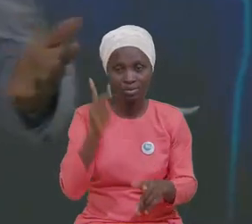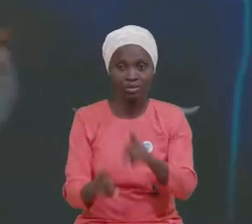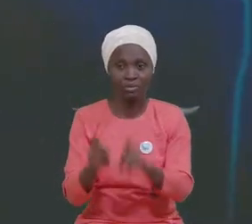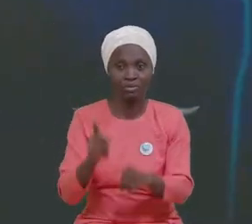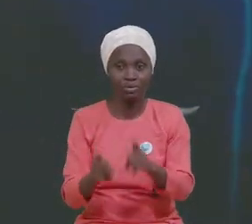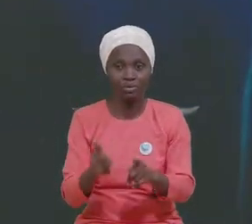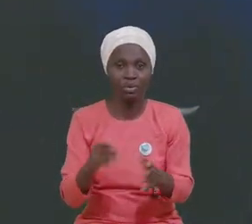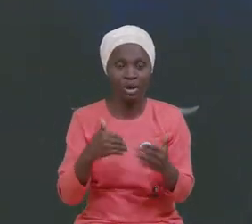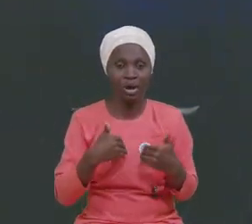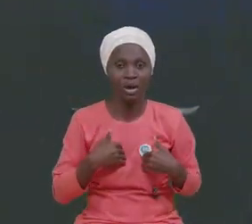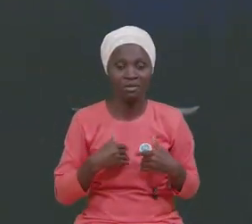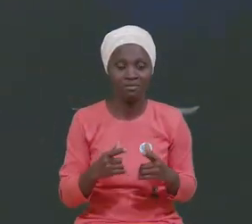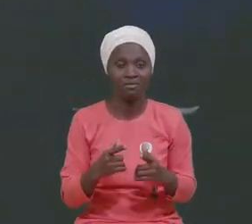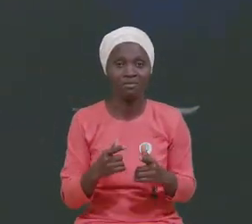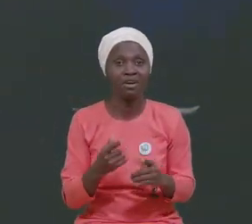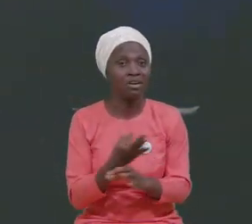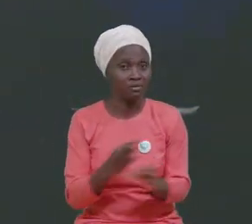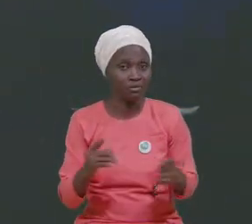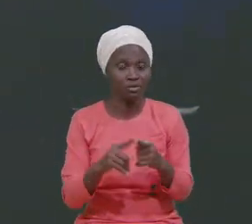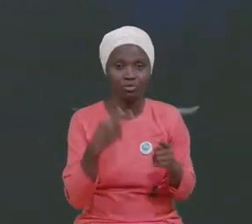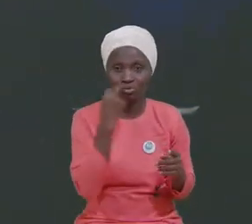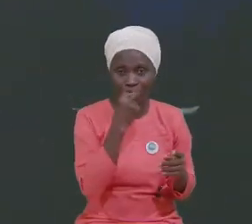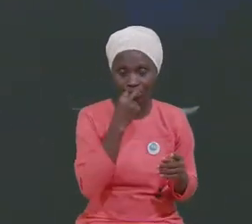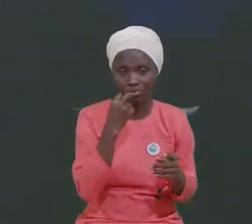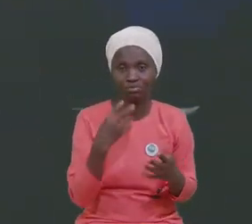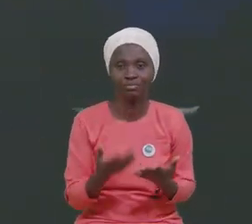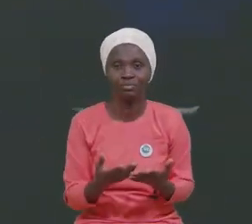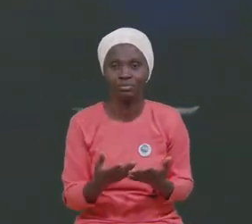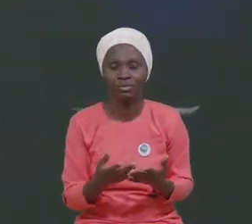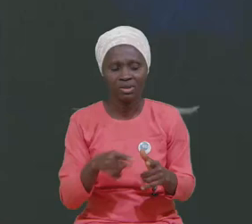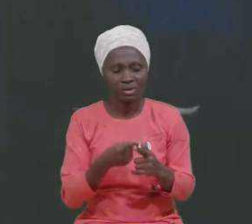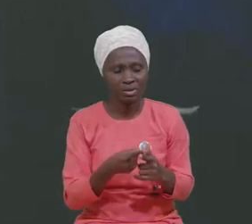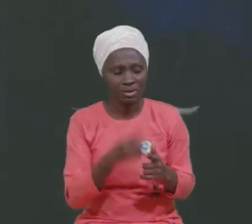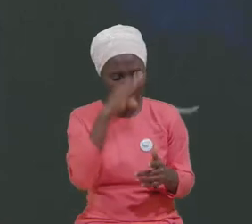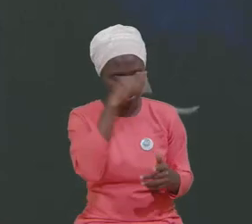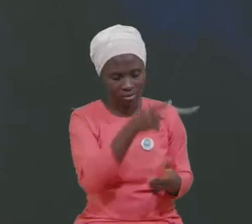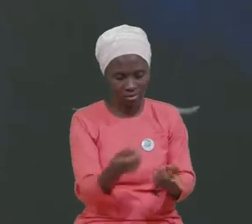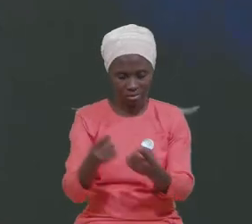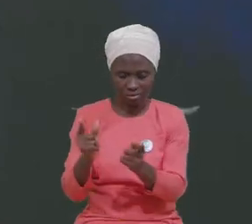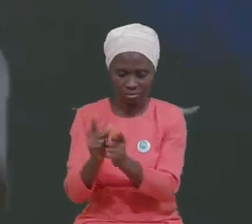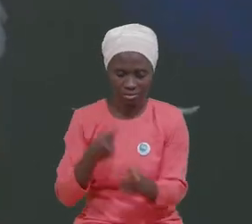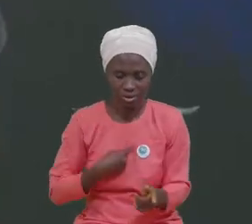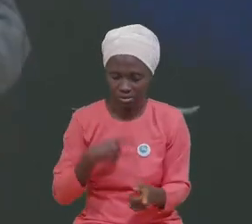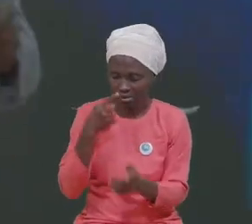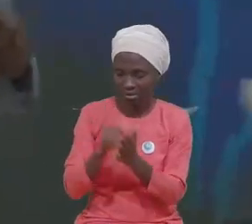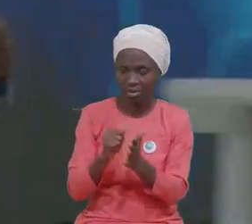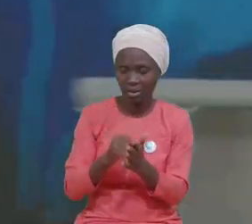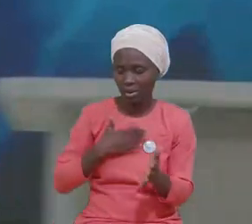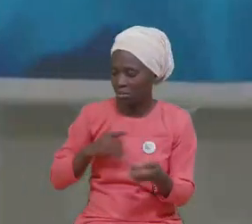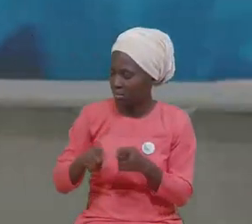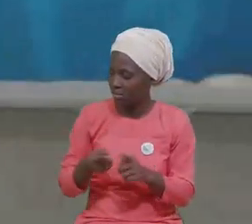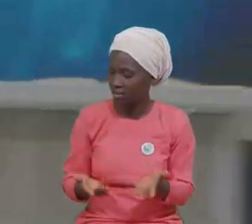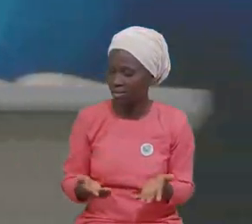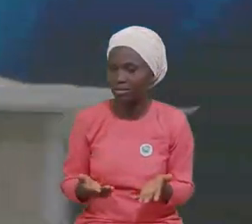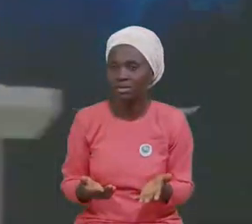les gens ont la liberté de parler. Alors il se tourna vers moi et m'a dit, mon